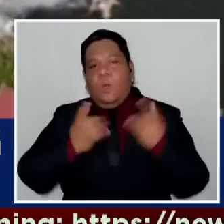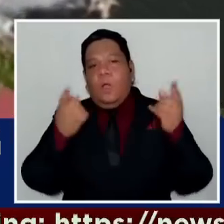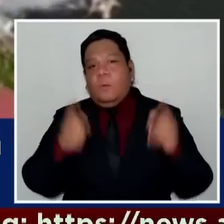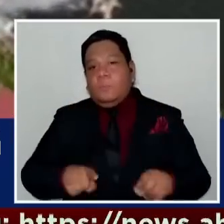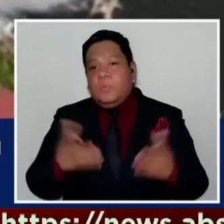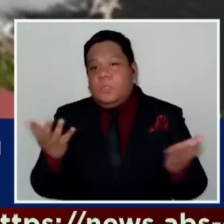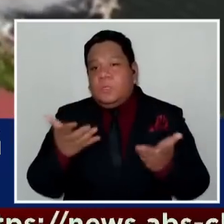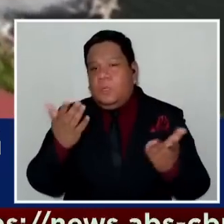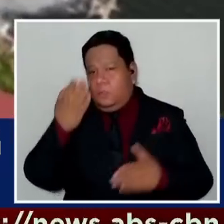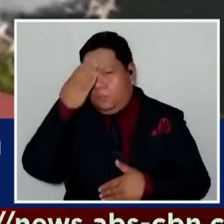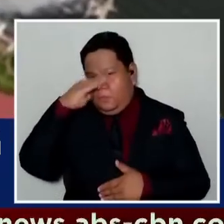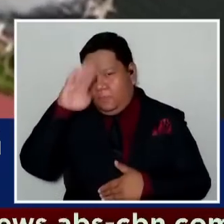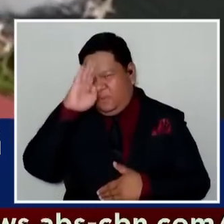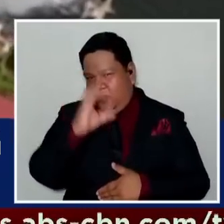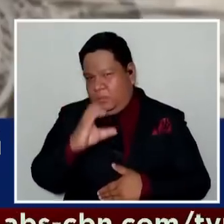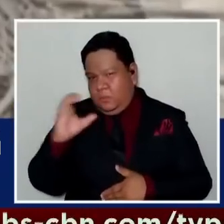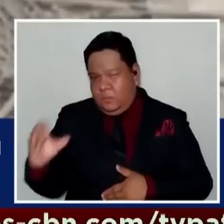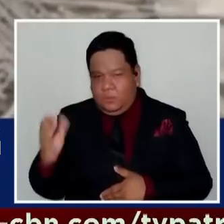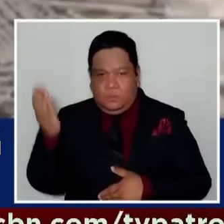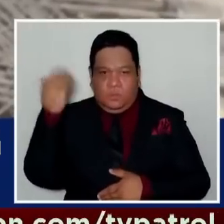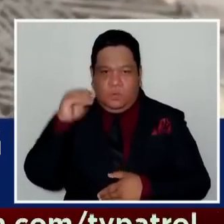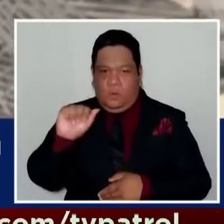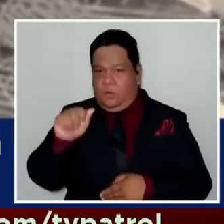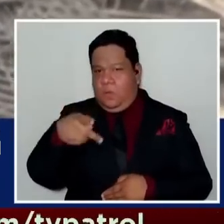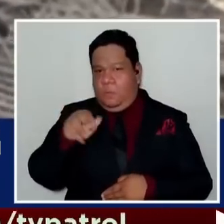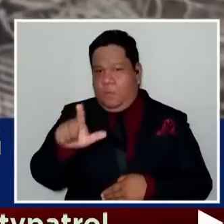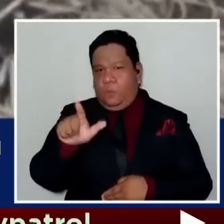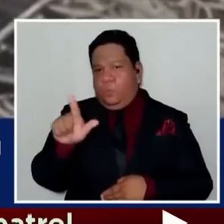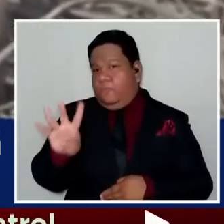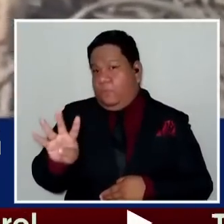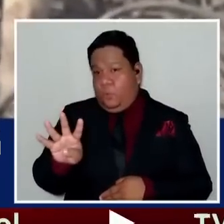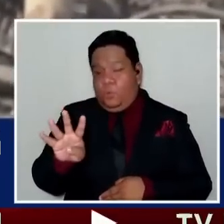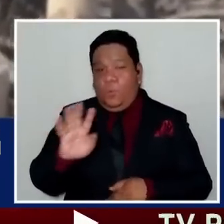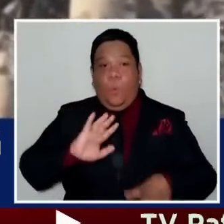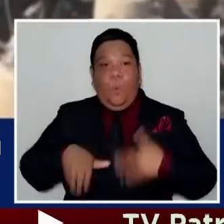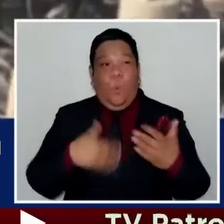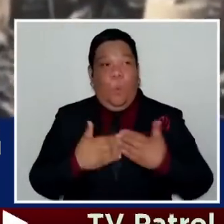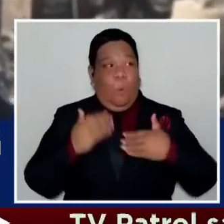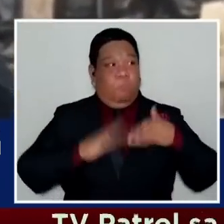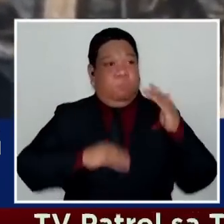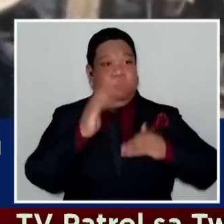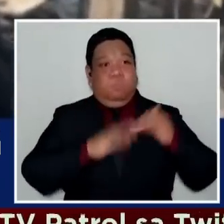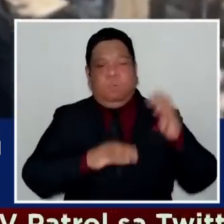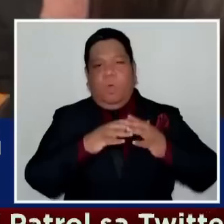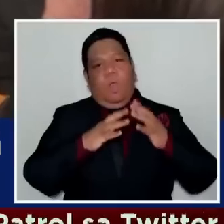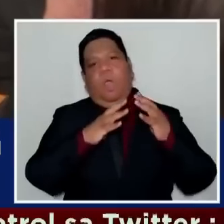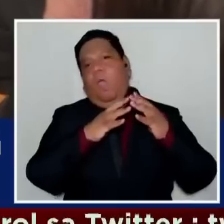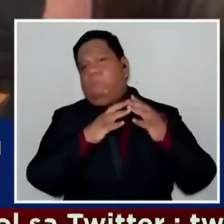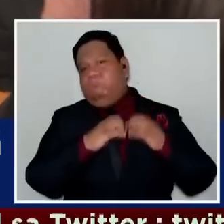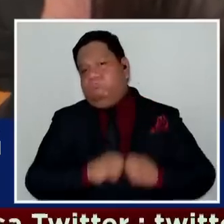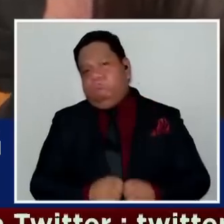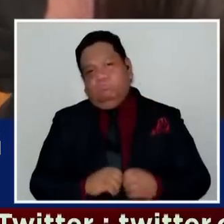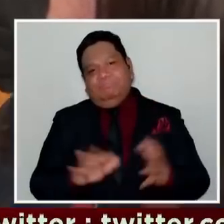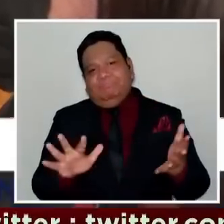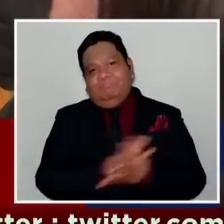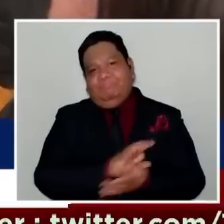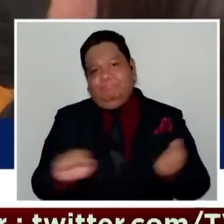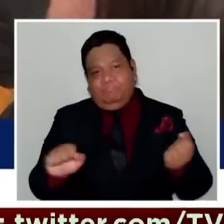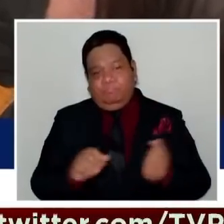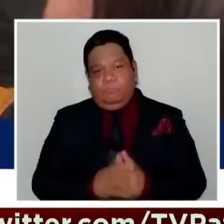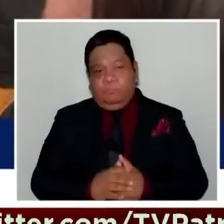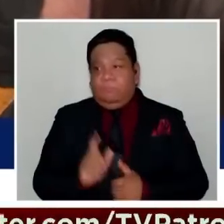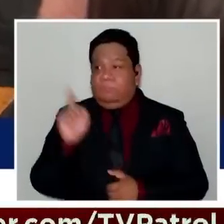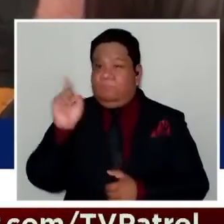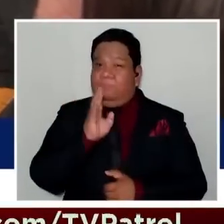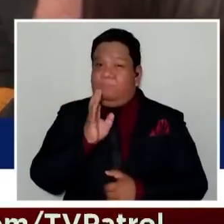nitong 24 ng Abril. Lahat ng kanyang naipundar kasama sa natupok. Ang gusto ko sana mangyari, magkaroon ng sariling